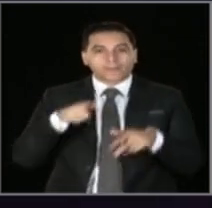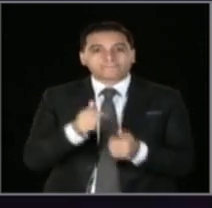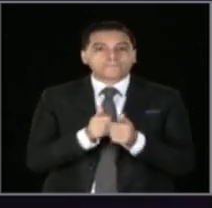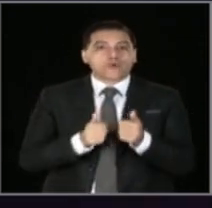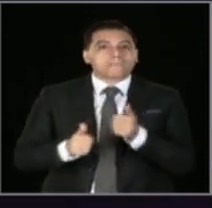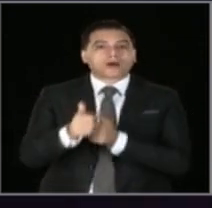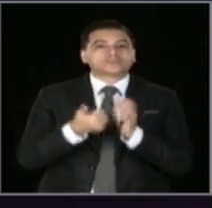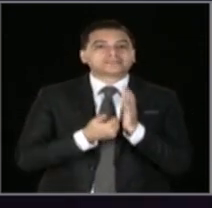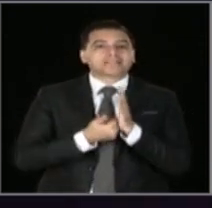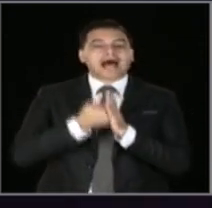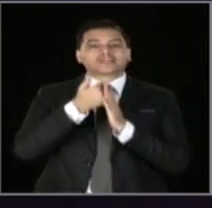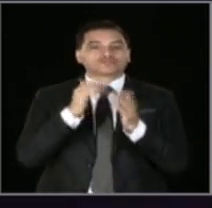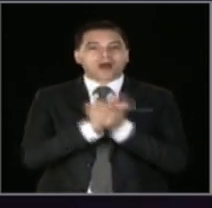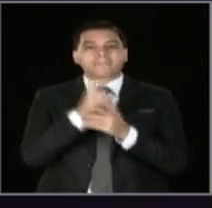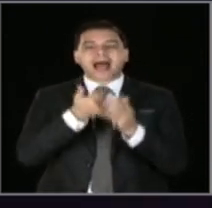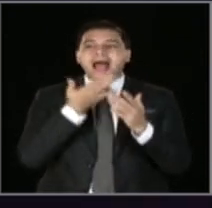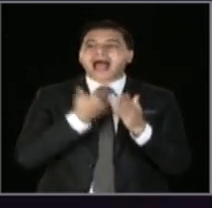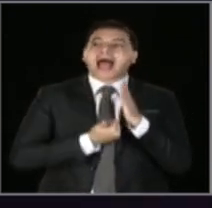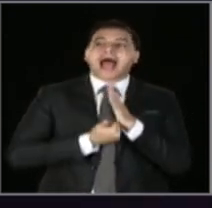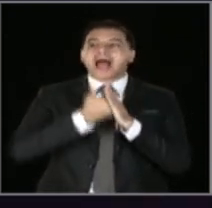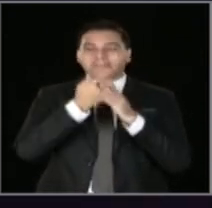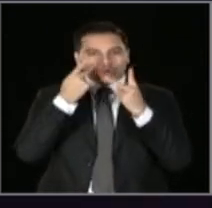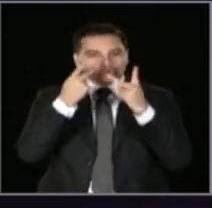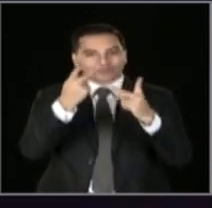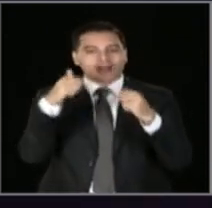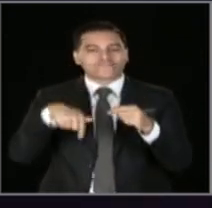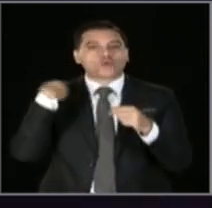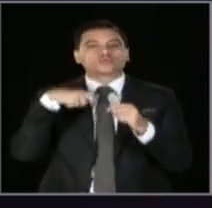أحسن صاحب هي أجمل حاجة شفتها من وزارة التضامن.